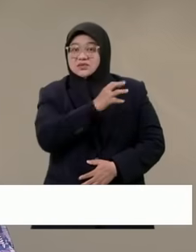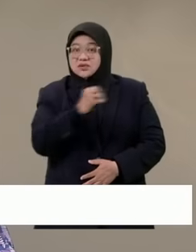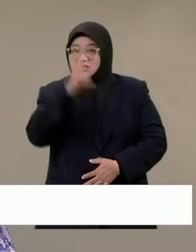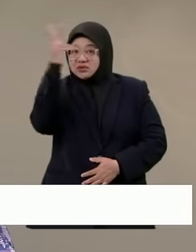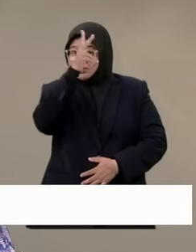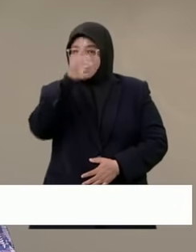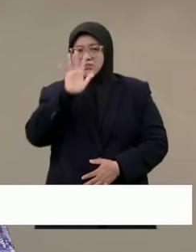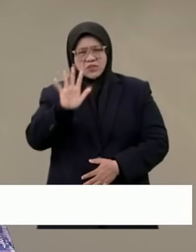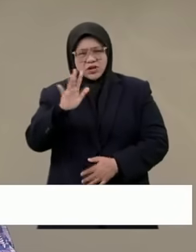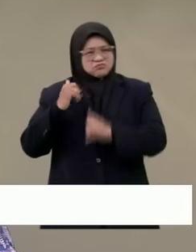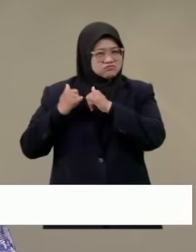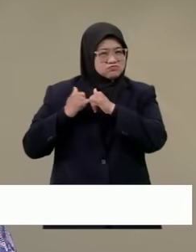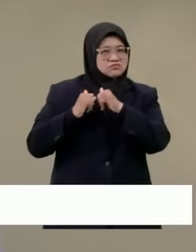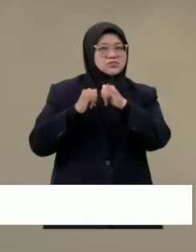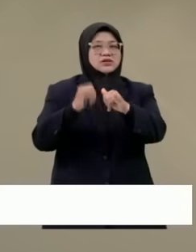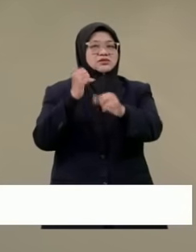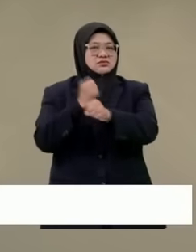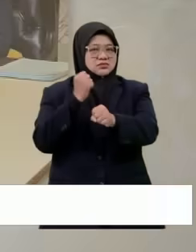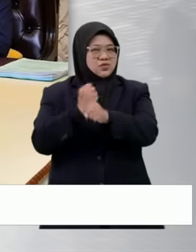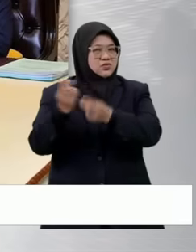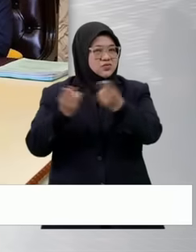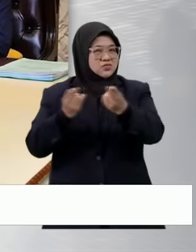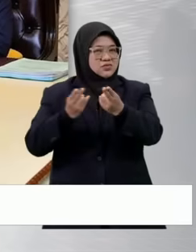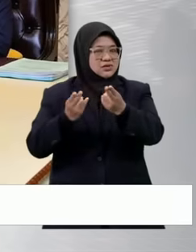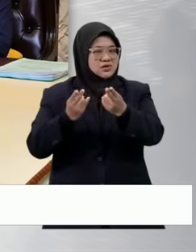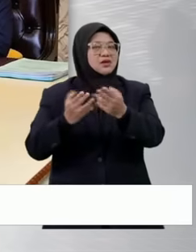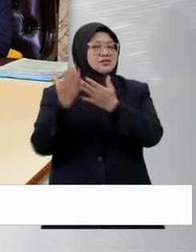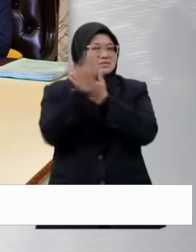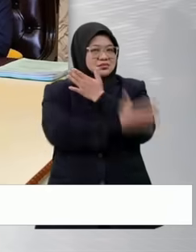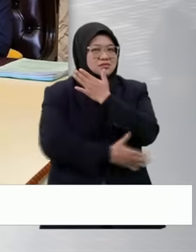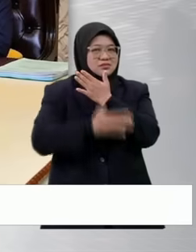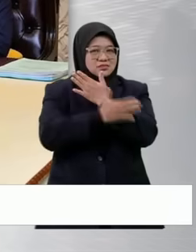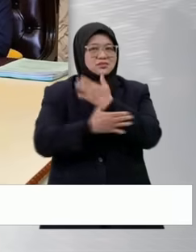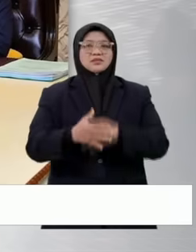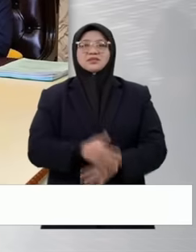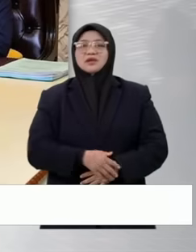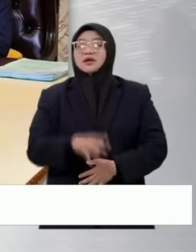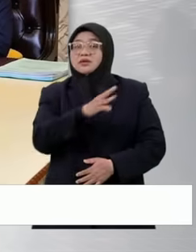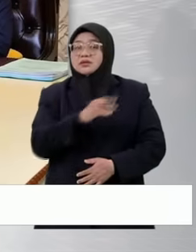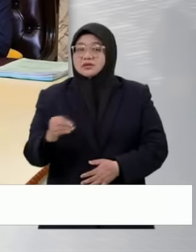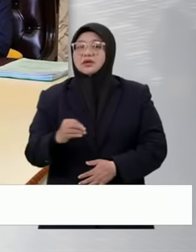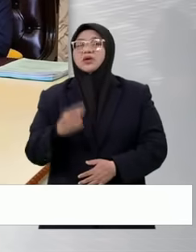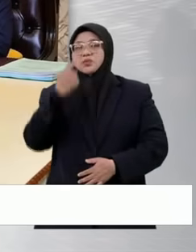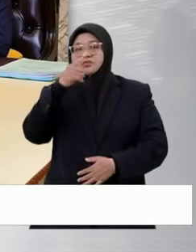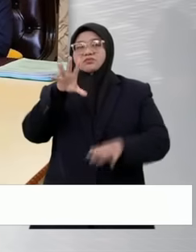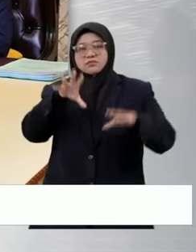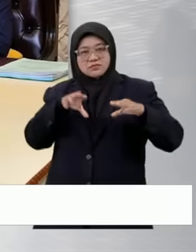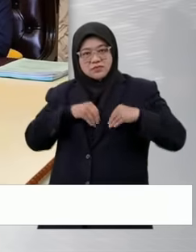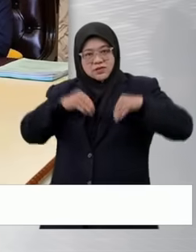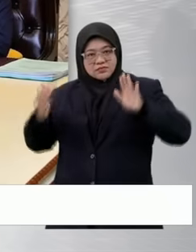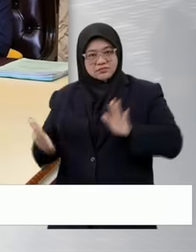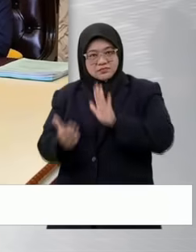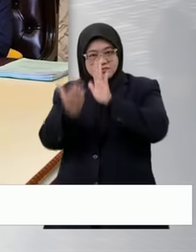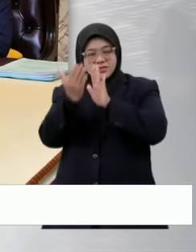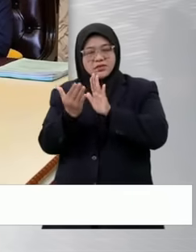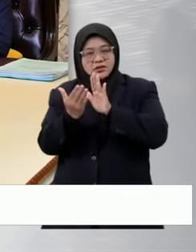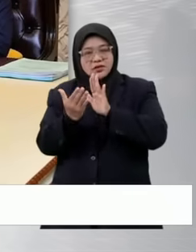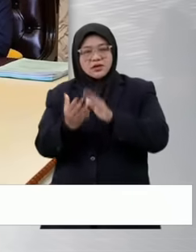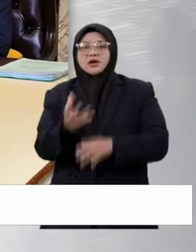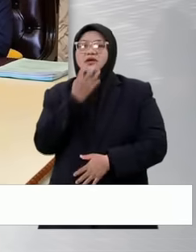Madani untuk meneruskan kerja mengurus negara perkara itu antara inti Parti sesi menerima menghadap Anwar untuk